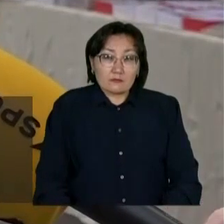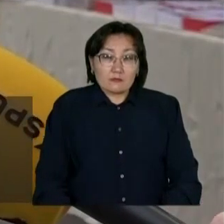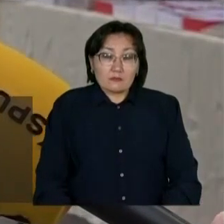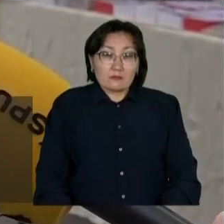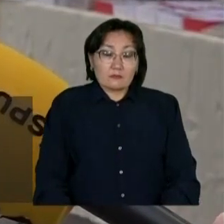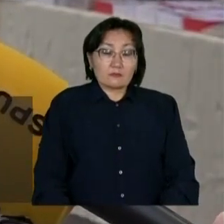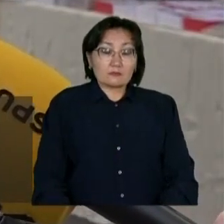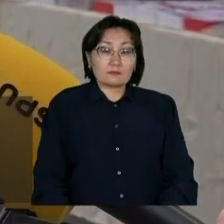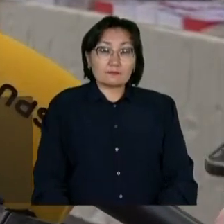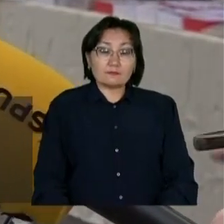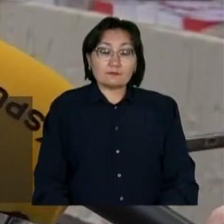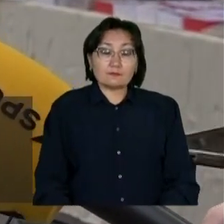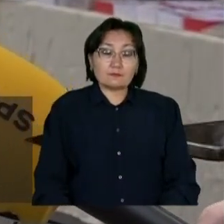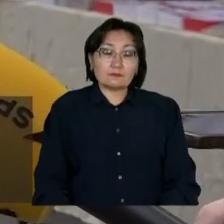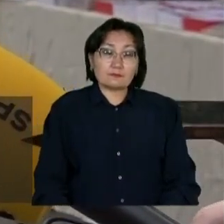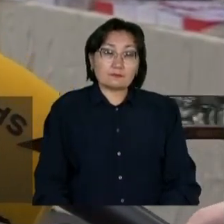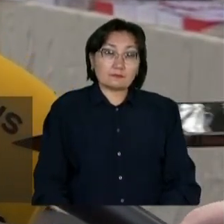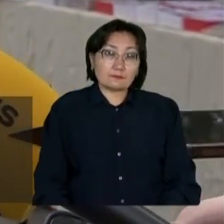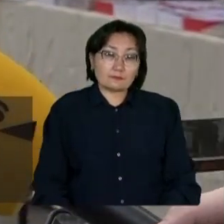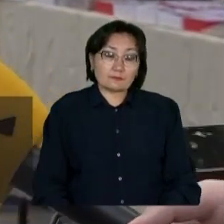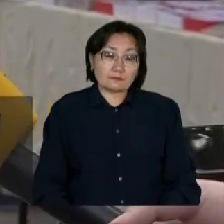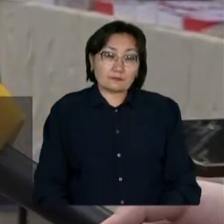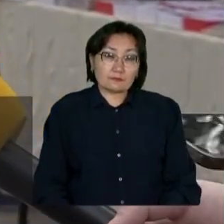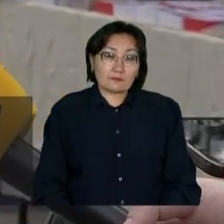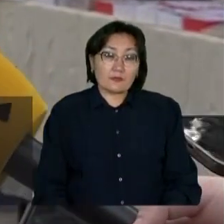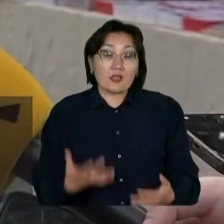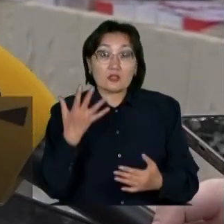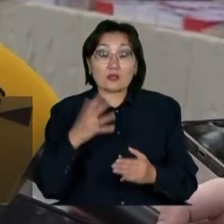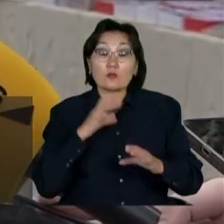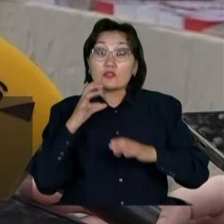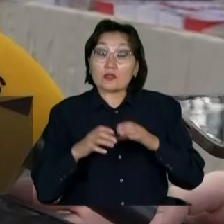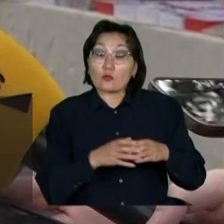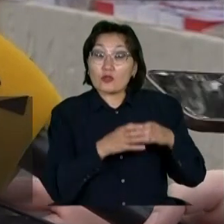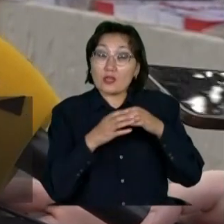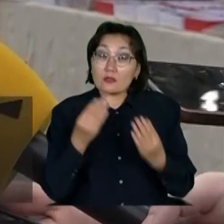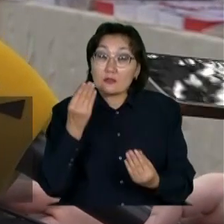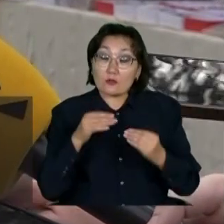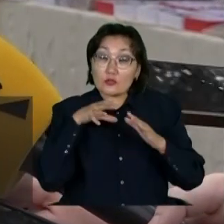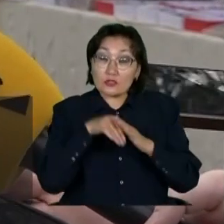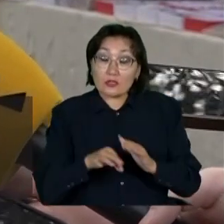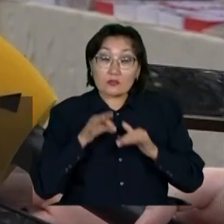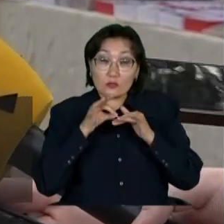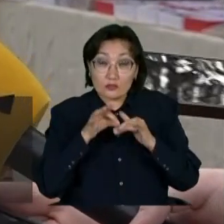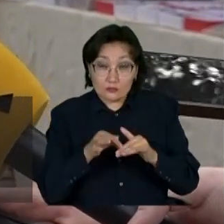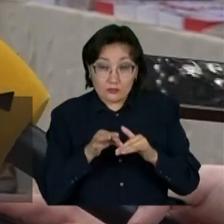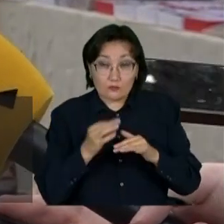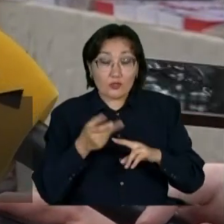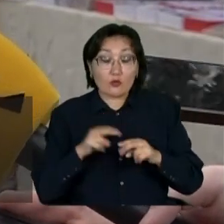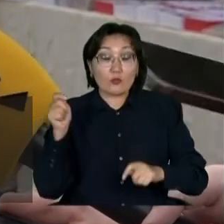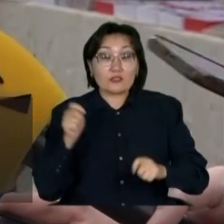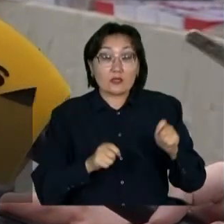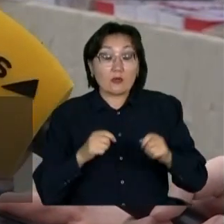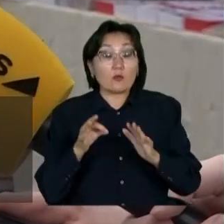Это проводится в преддверии игр кочевников. 5-ші дүниежүзілік көшпенділер ойын аясында ұйымдастырылып отырған бұл